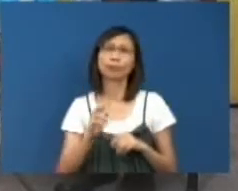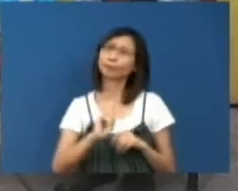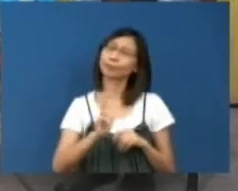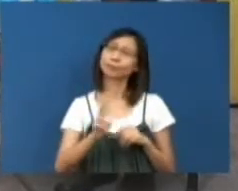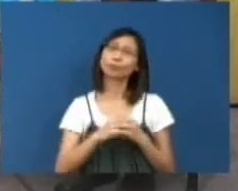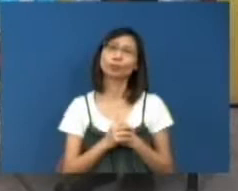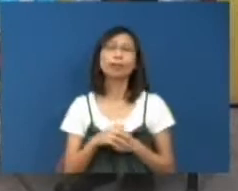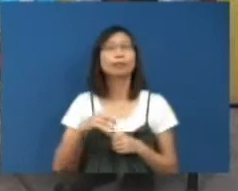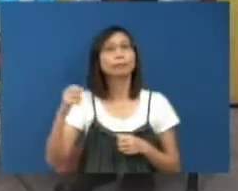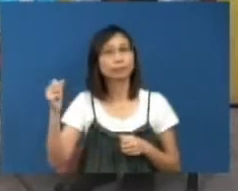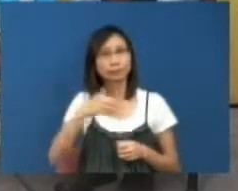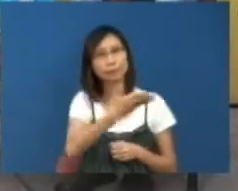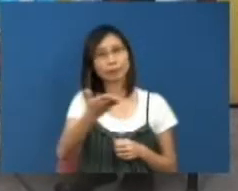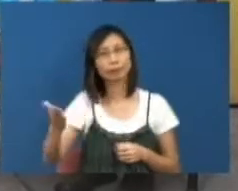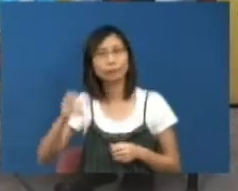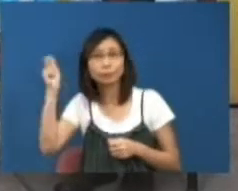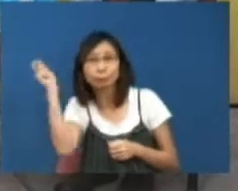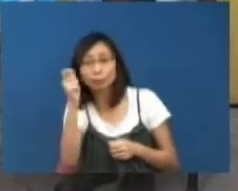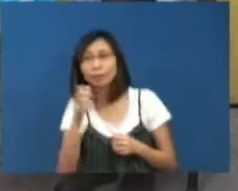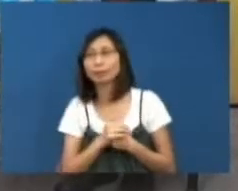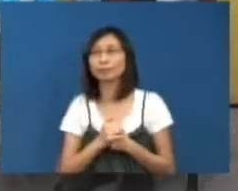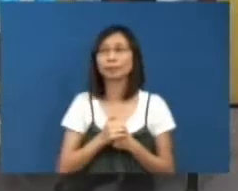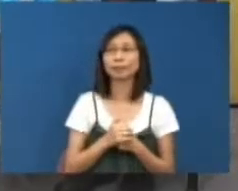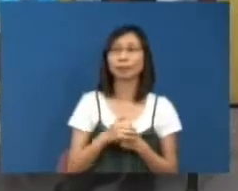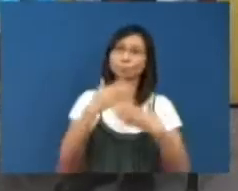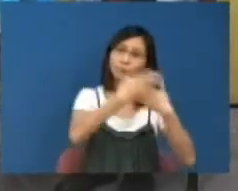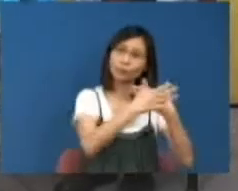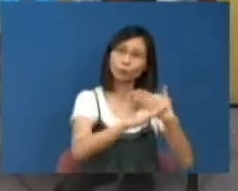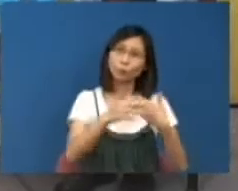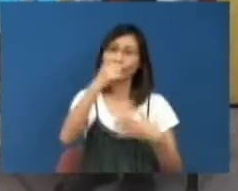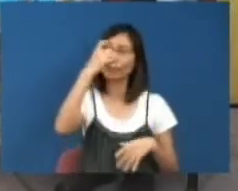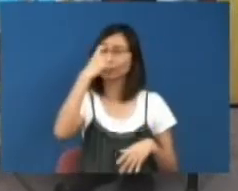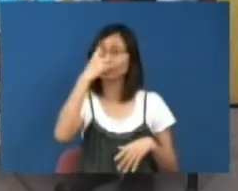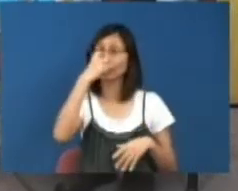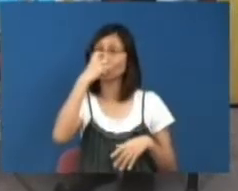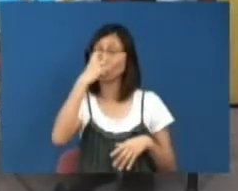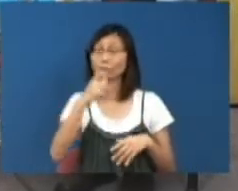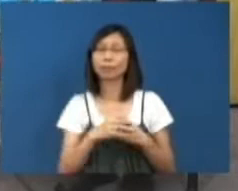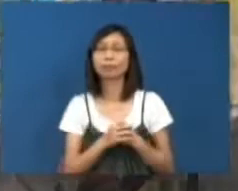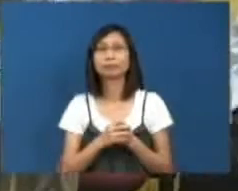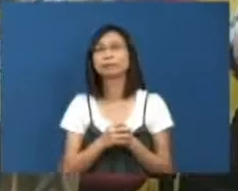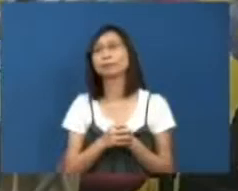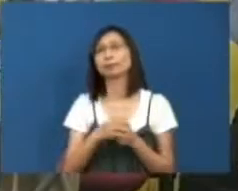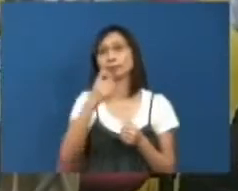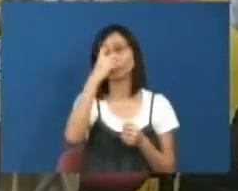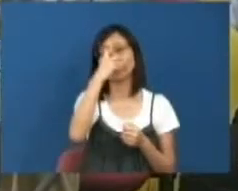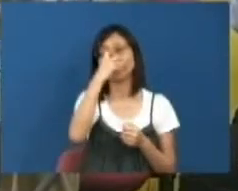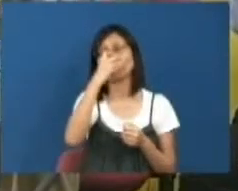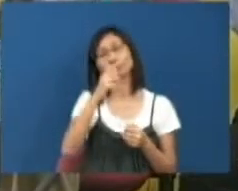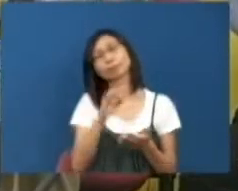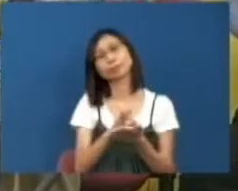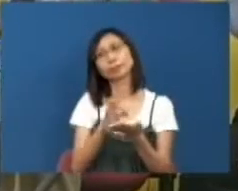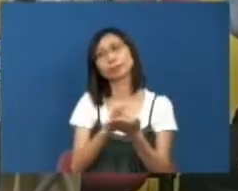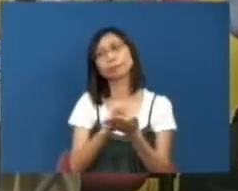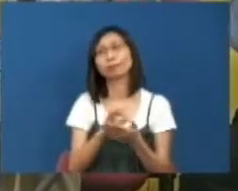呢張就喺巴林啦。 咁另外一個咧，就係喺英國嘅倫敦啦。 嗯， 英國嘅倫敦。 好啊，我哋